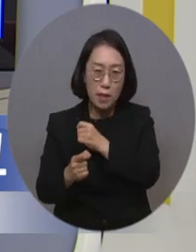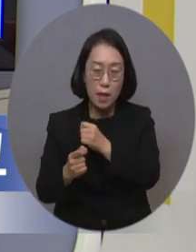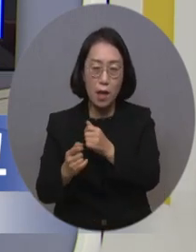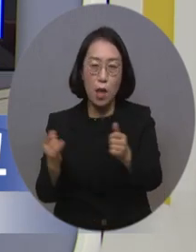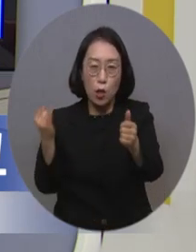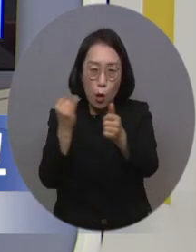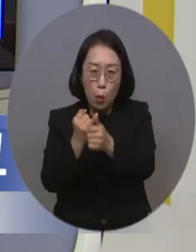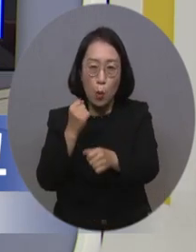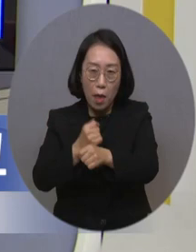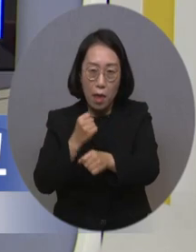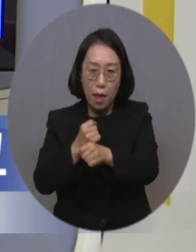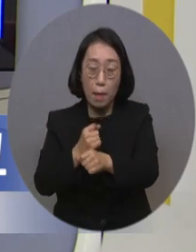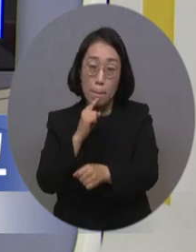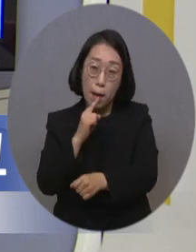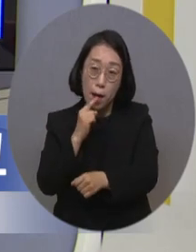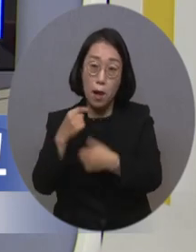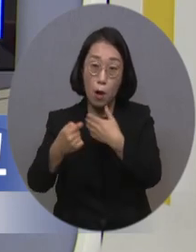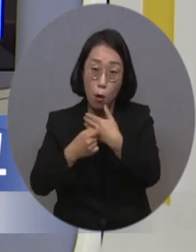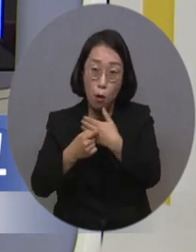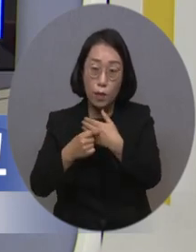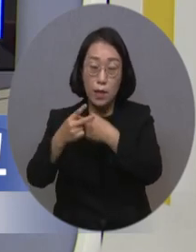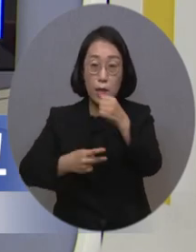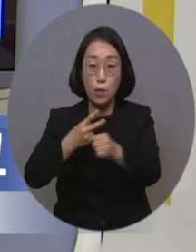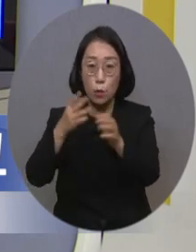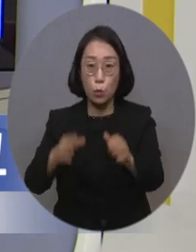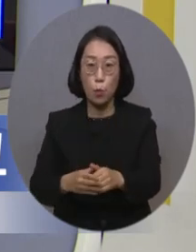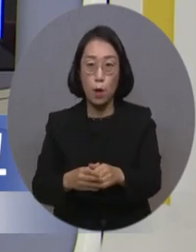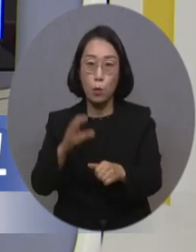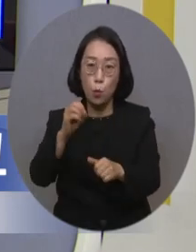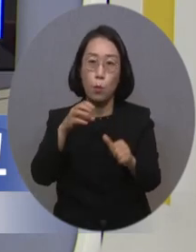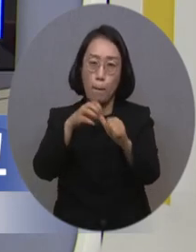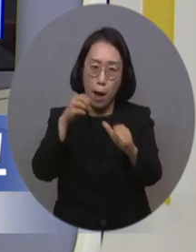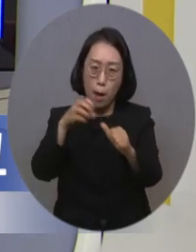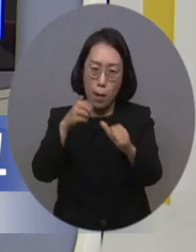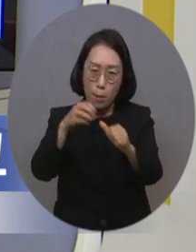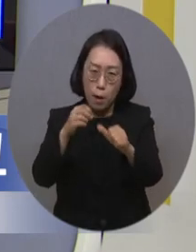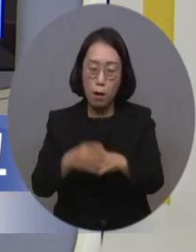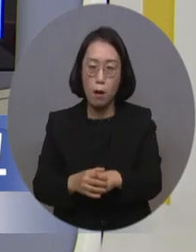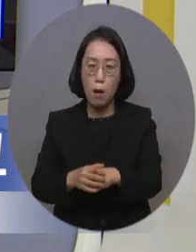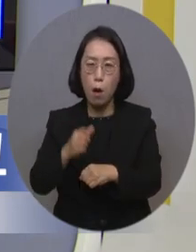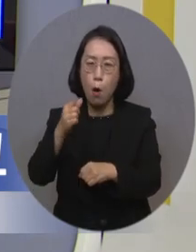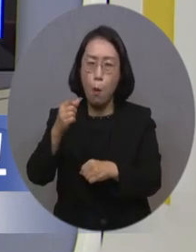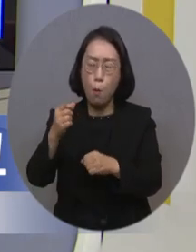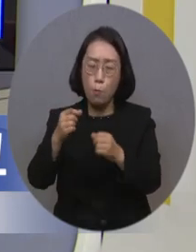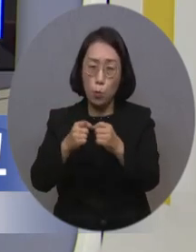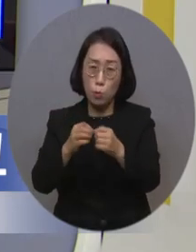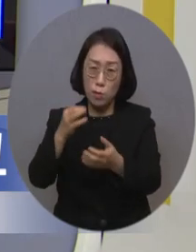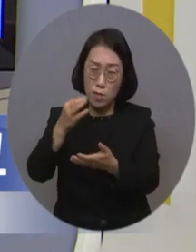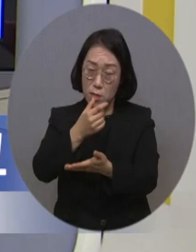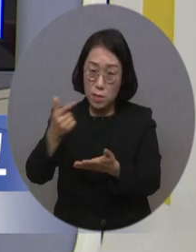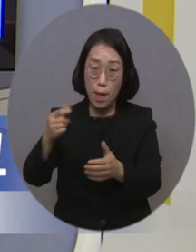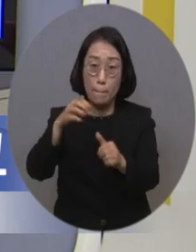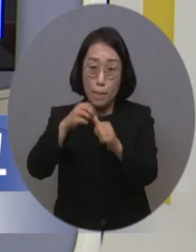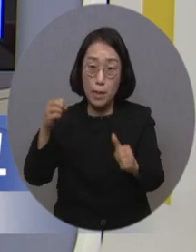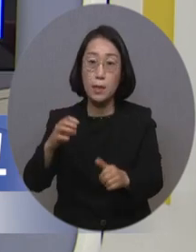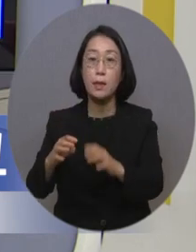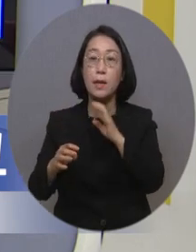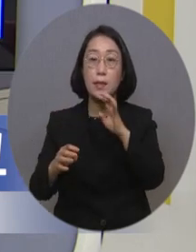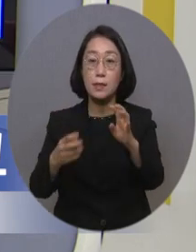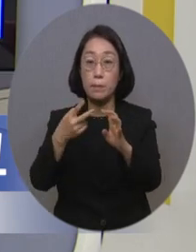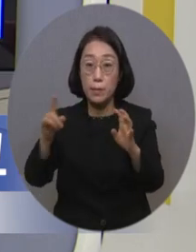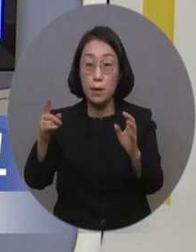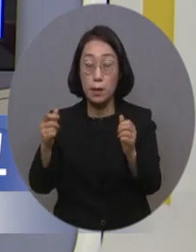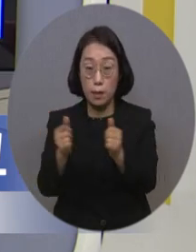함께 거주하며 장애 연금과 신용카드를 사용하는 등 수천만 원의 재산을 가로챈 40대 남성이